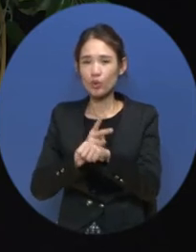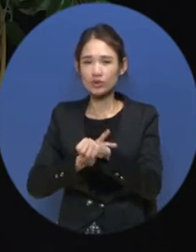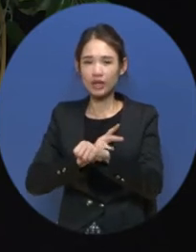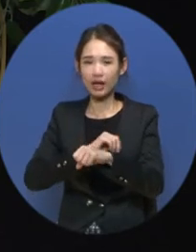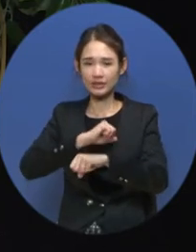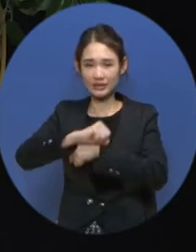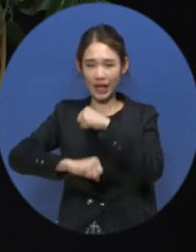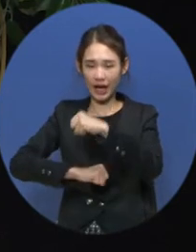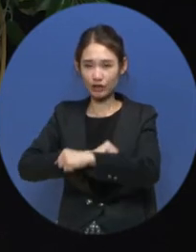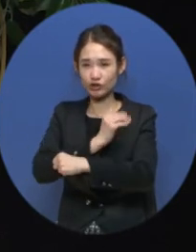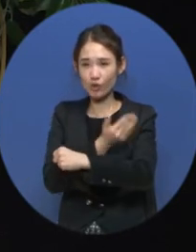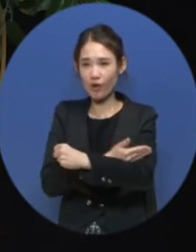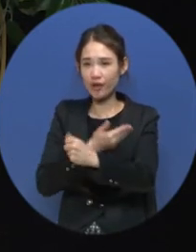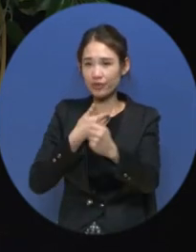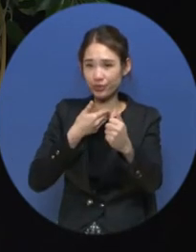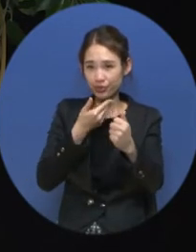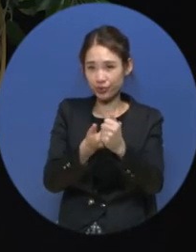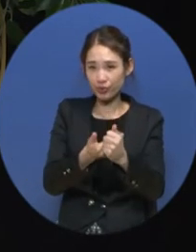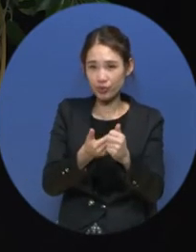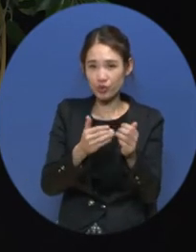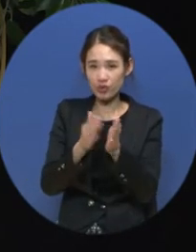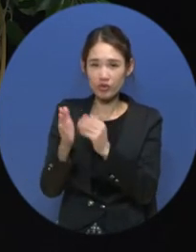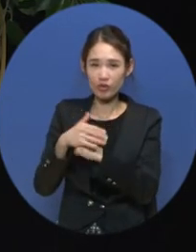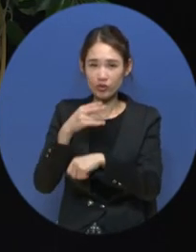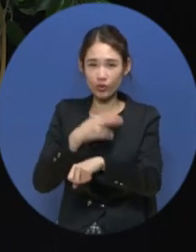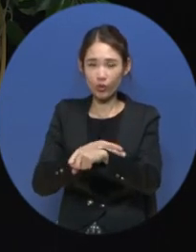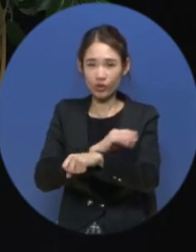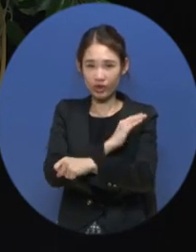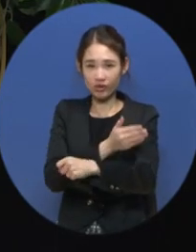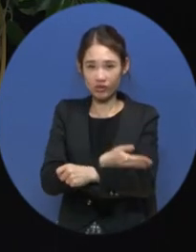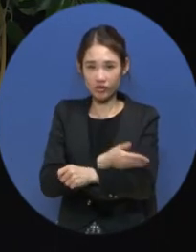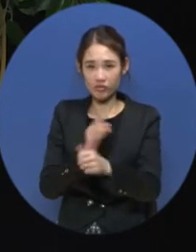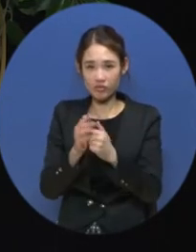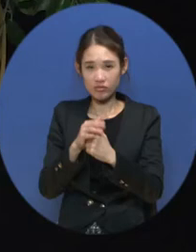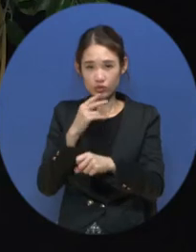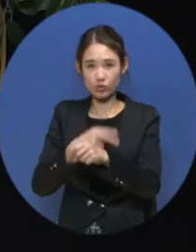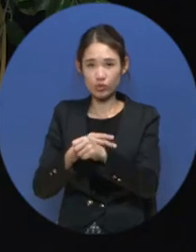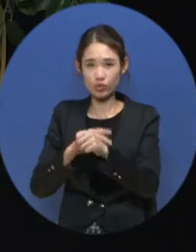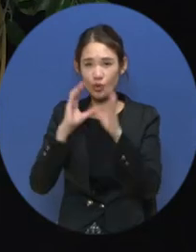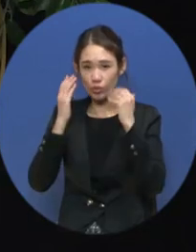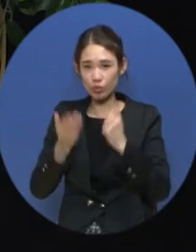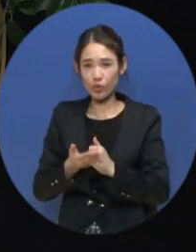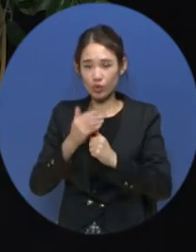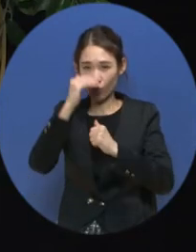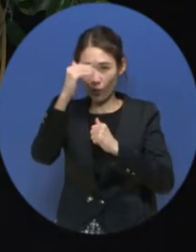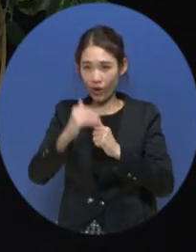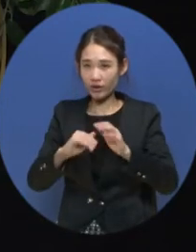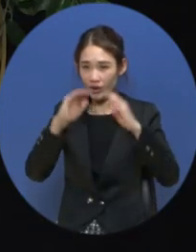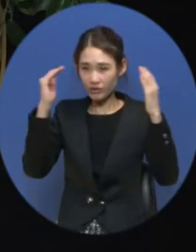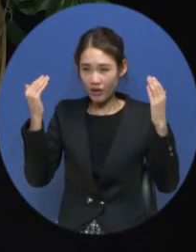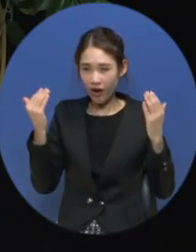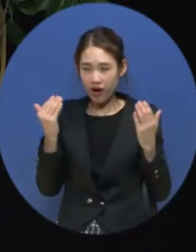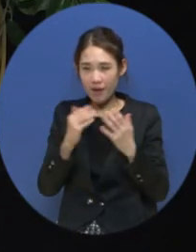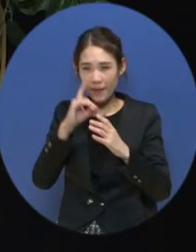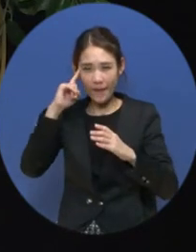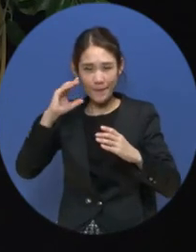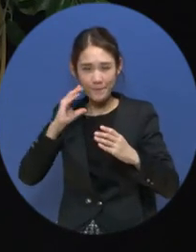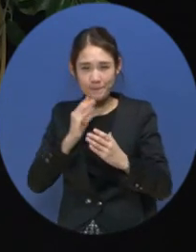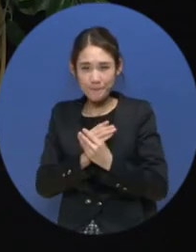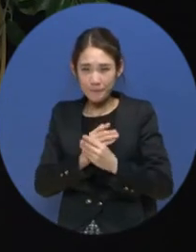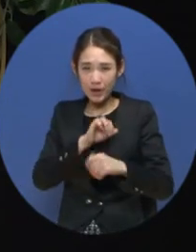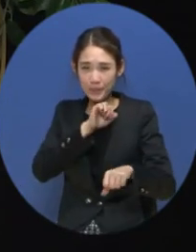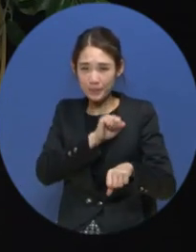자율권을 분여했어요. 교사의 역량을. 그래서 굉장히 이제 교사들도 보육과정 전반에 대해서 전문적인 지식을 잘 알고